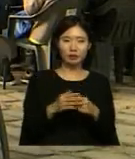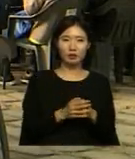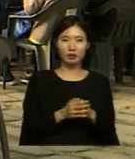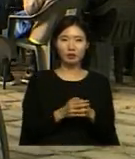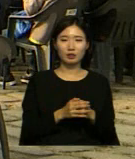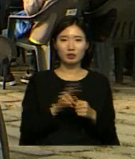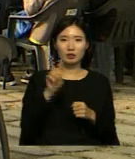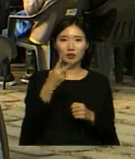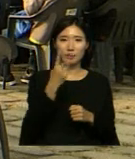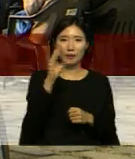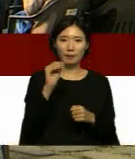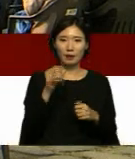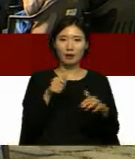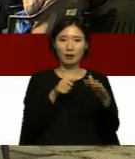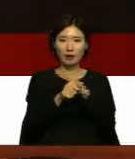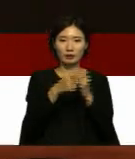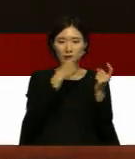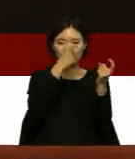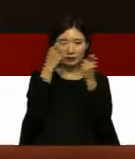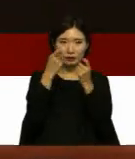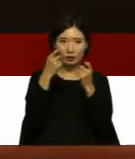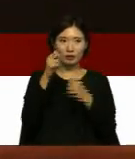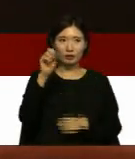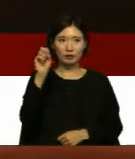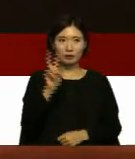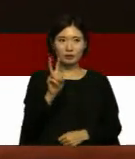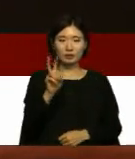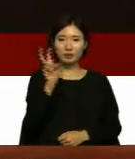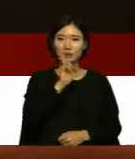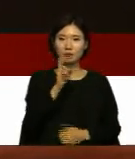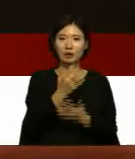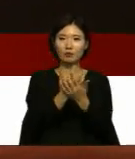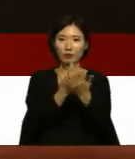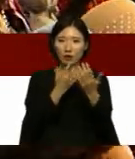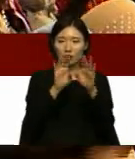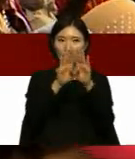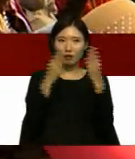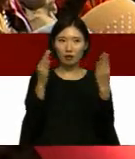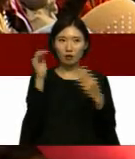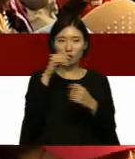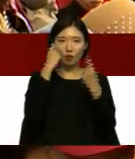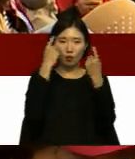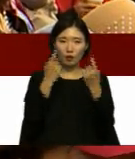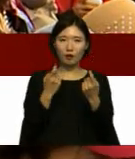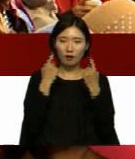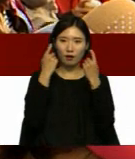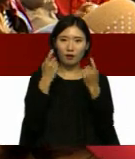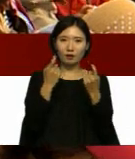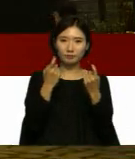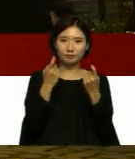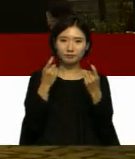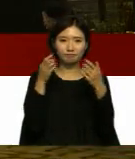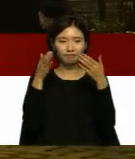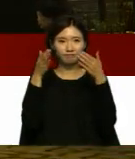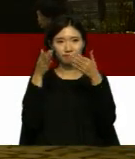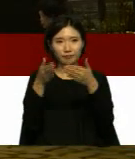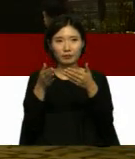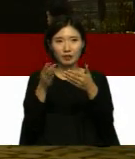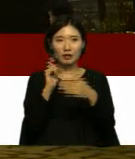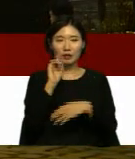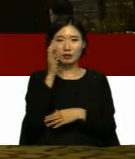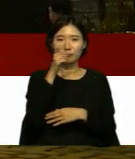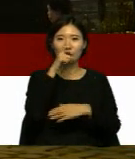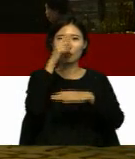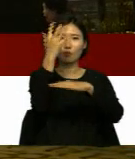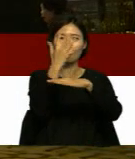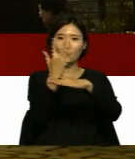출렁다리 200만 명 방문을 기념하는 깜짝 음악회가 열려 관광객들의 시선을 사로잡았습니다. 아름다운 노을을